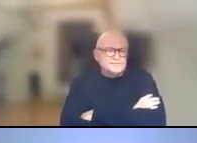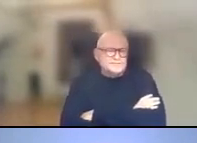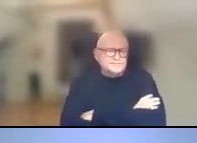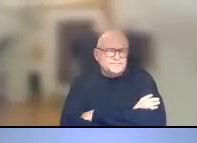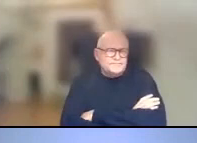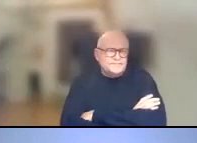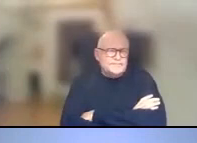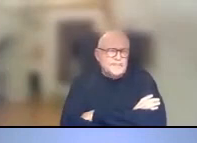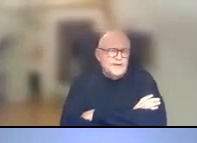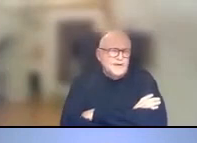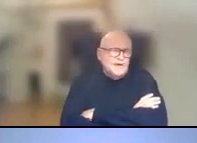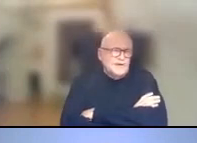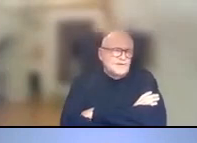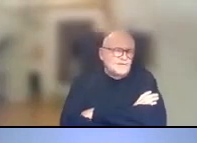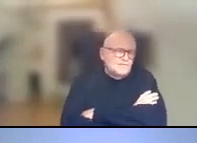fühlen.